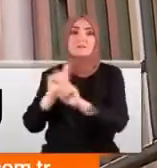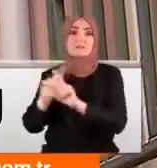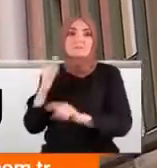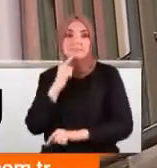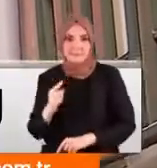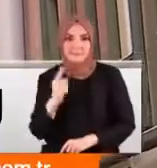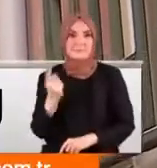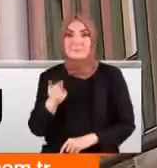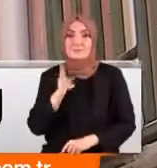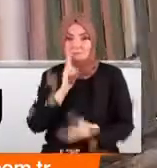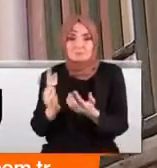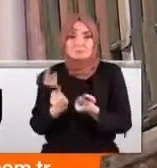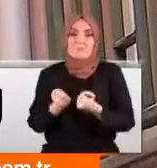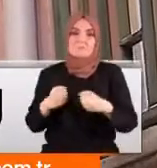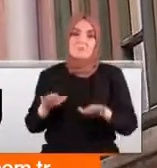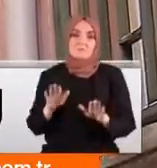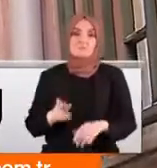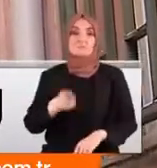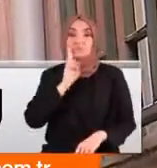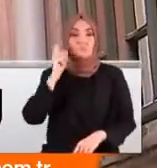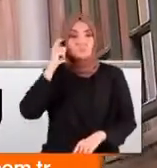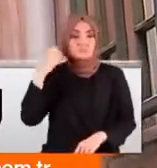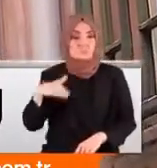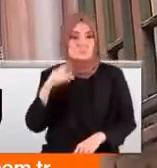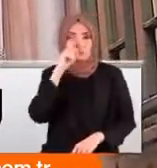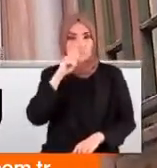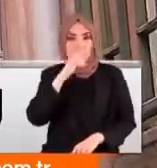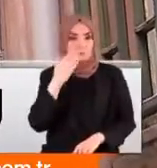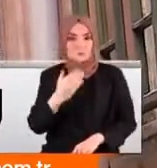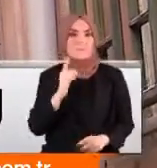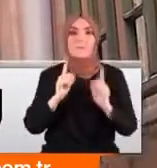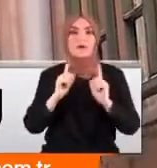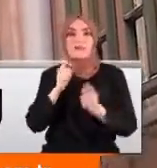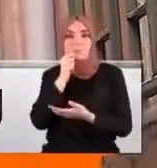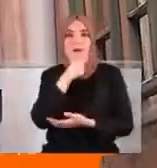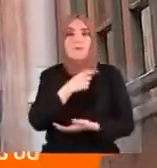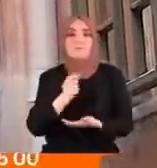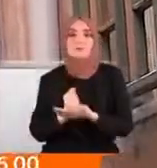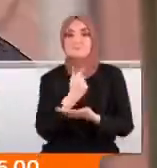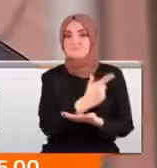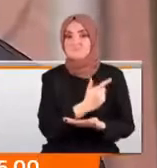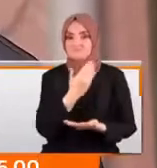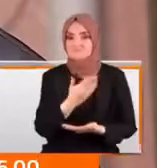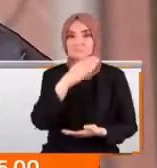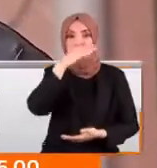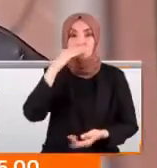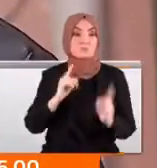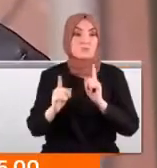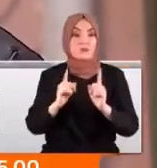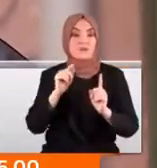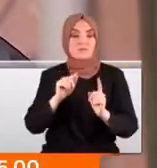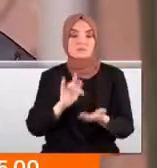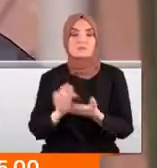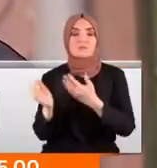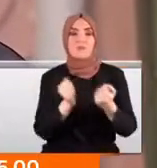şaşkınlığı ise Aydın'dan gelen bir tebligattı. O tebligatta uyuşturucu davasından ceza aldığı yazıyordu. Eğer ki biz bu davaya